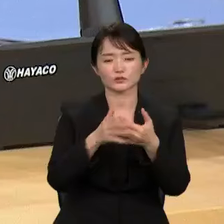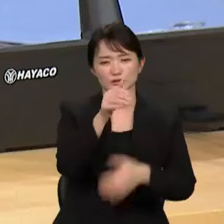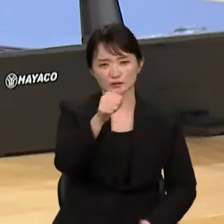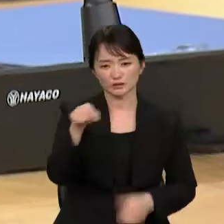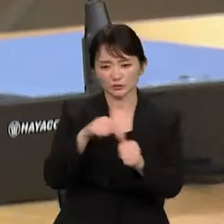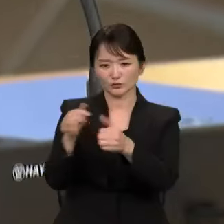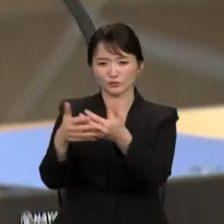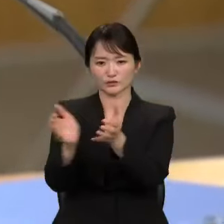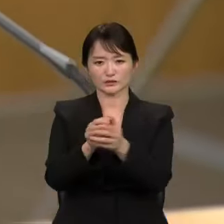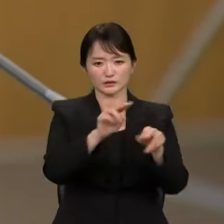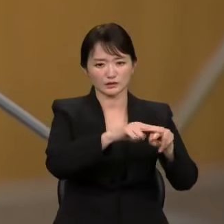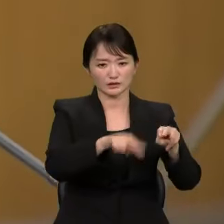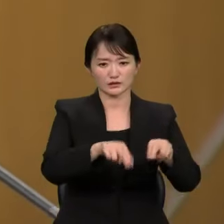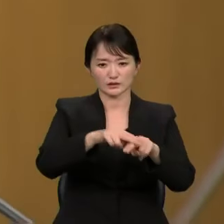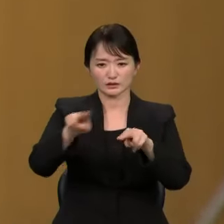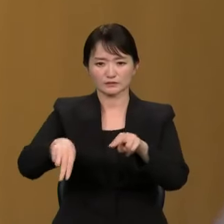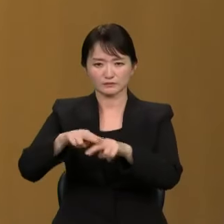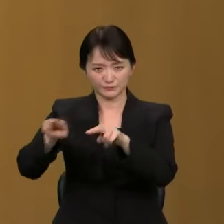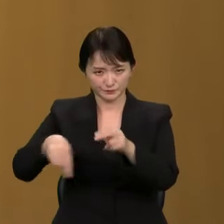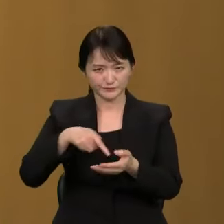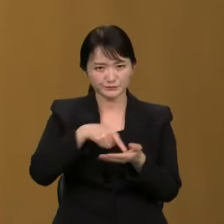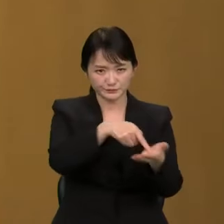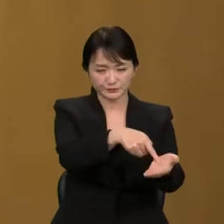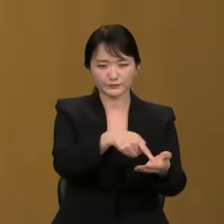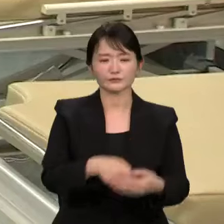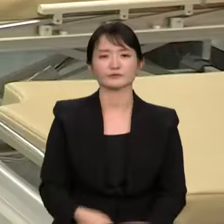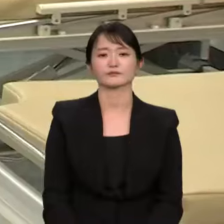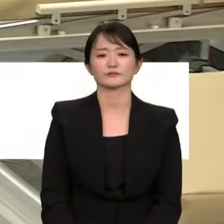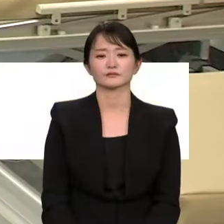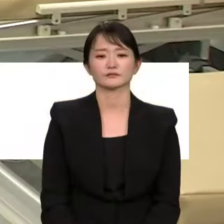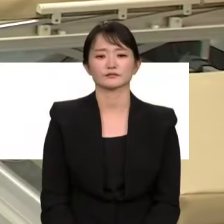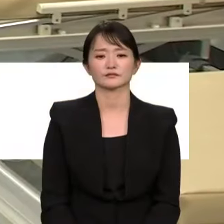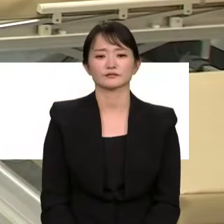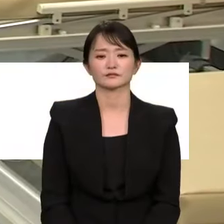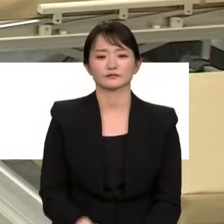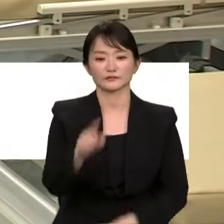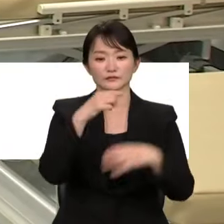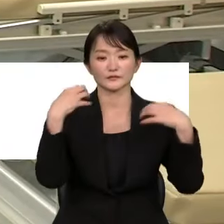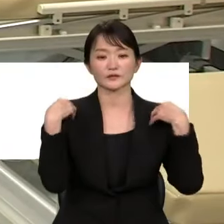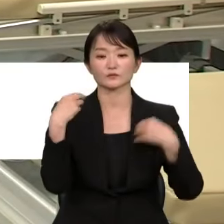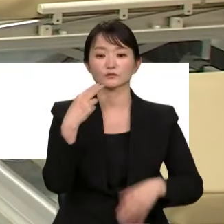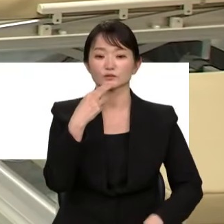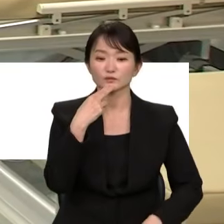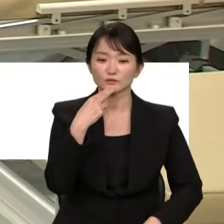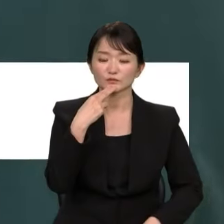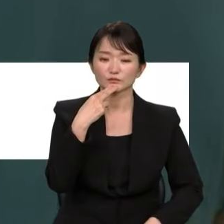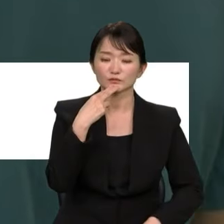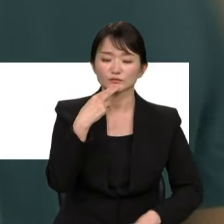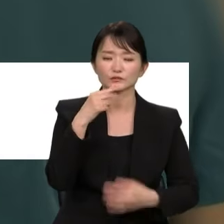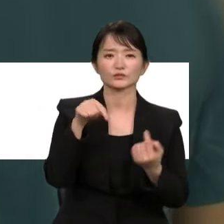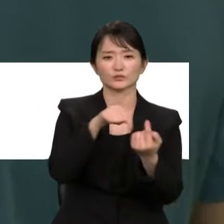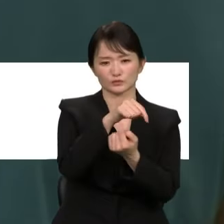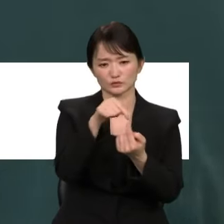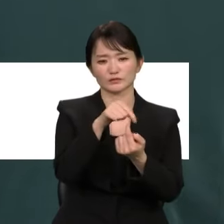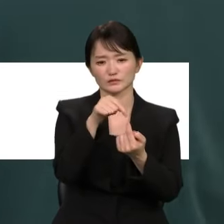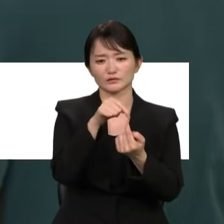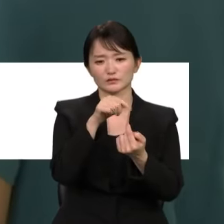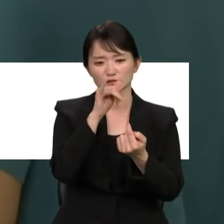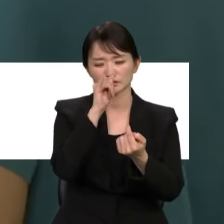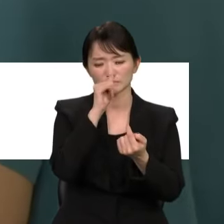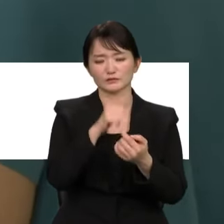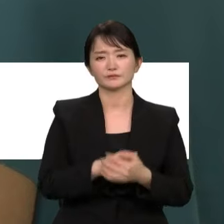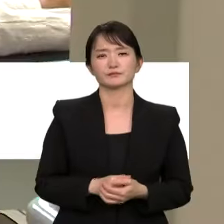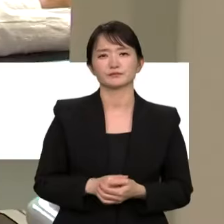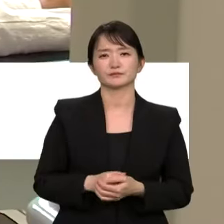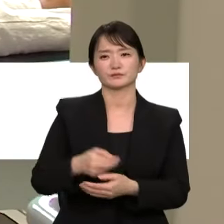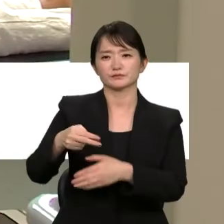장관이 모두 사의를 표명한 상태입니다. 거의 무정부 상태에 준하는 상태가 저희가 될 거라고 보기 때문에